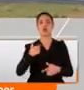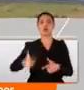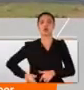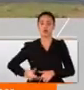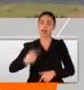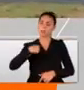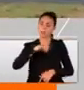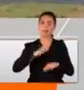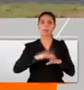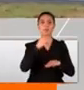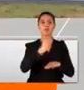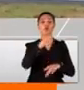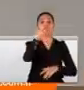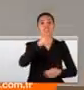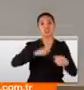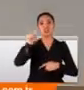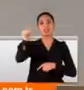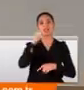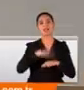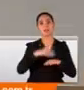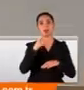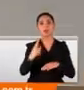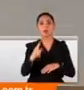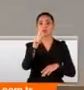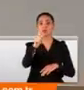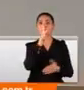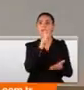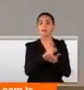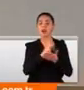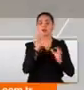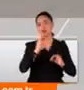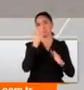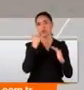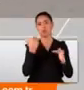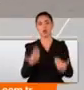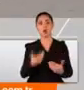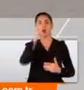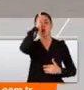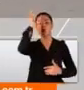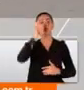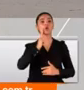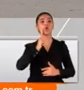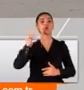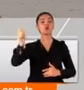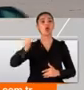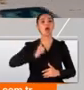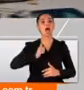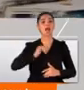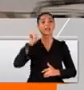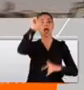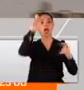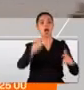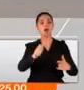sağlayalım ama işletmeyi siz yapın. Henüz verilmiş bir kararımız yok. Türkiye Cumhuriyeti askeri